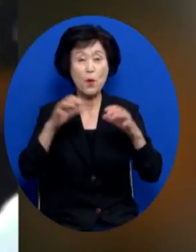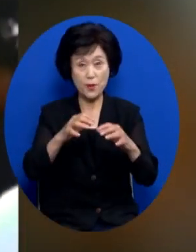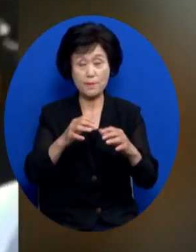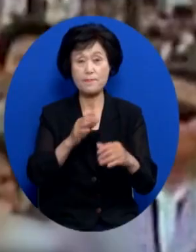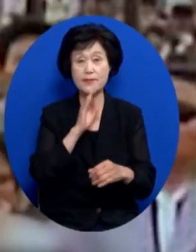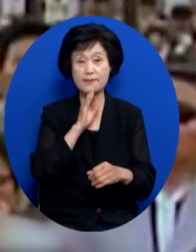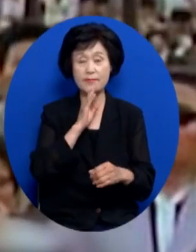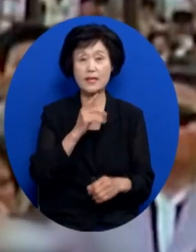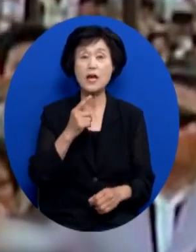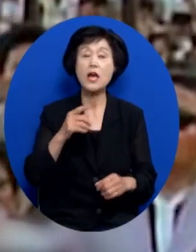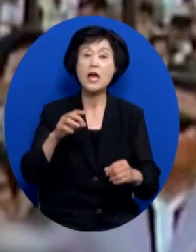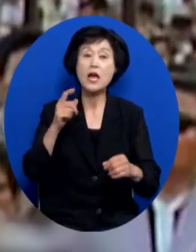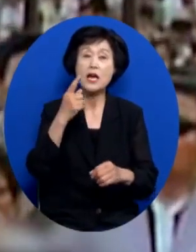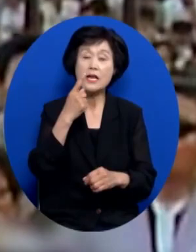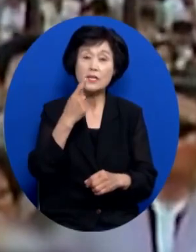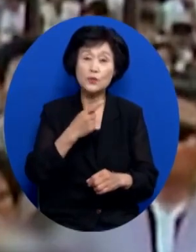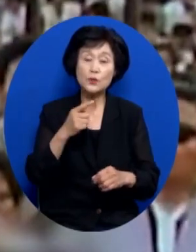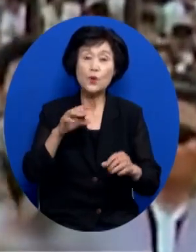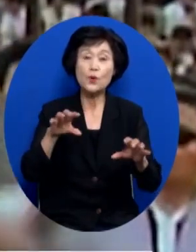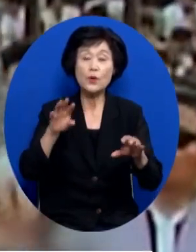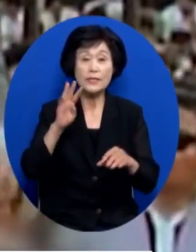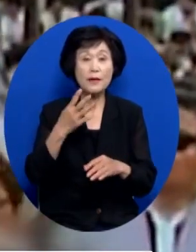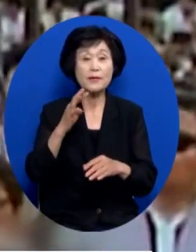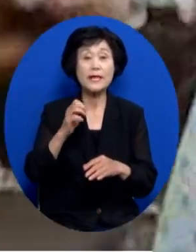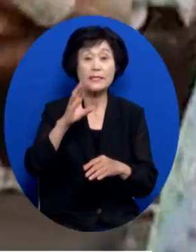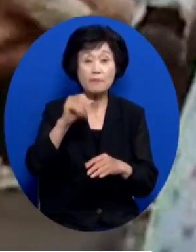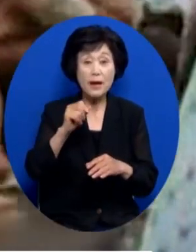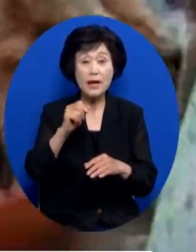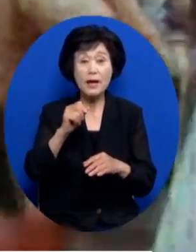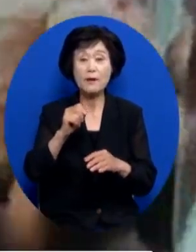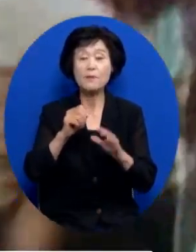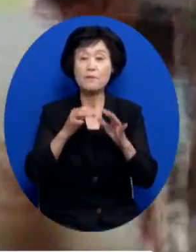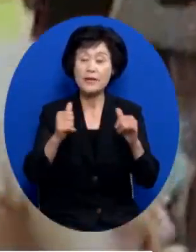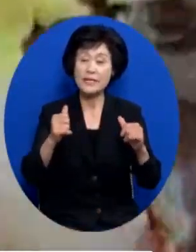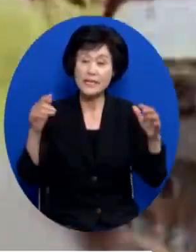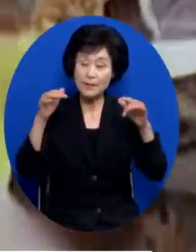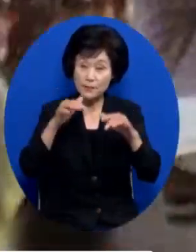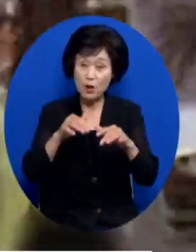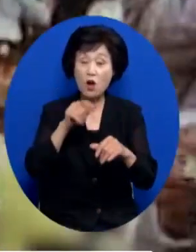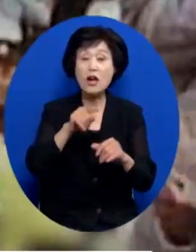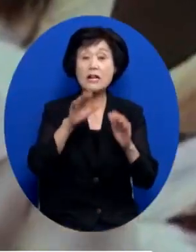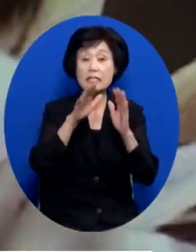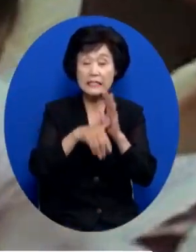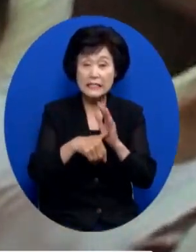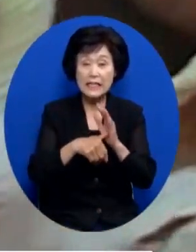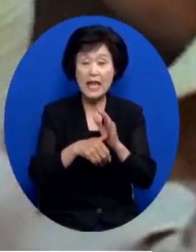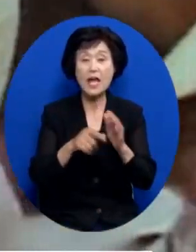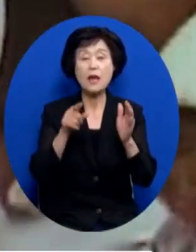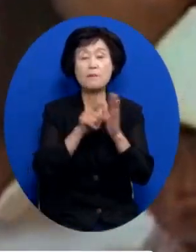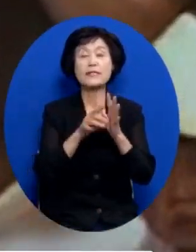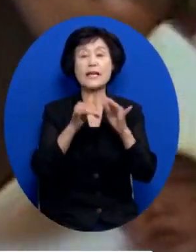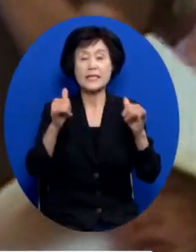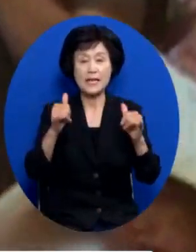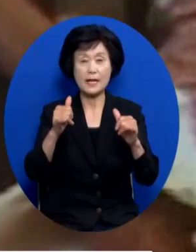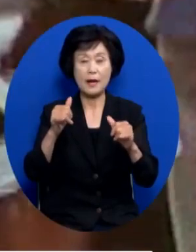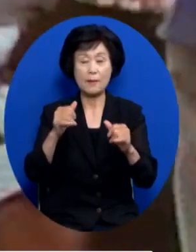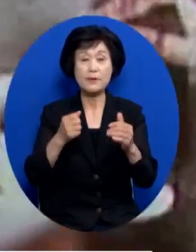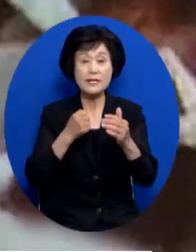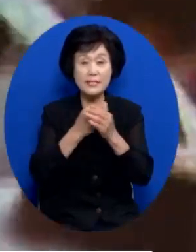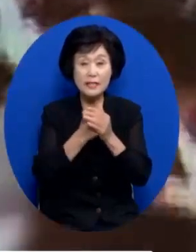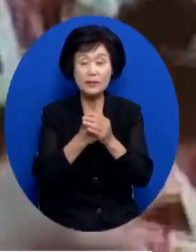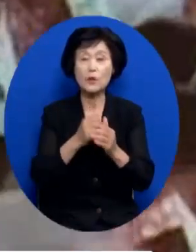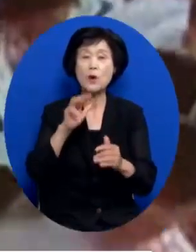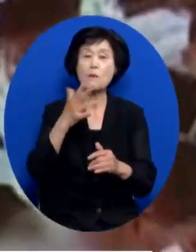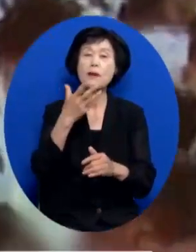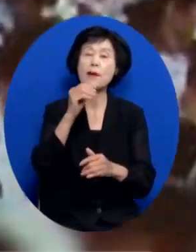총 440만 명이 참여했고 대회 과정에서 크리스천이 되겠다고 결심한 새로운 성도도 약 8만 명에